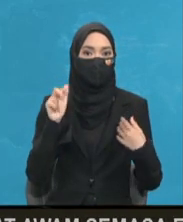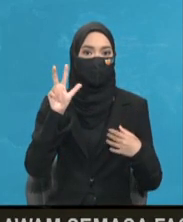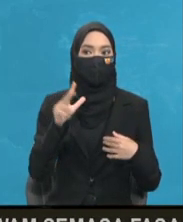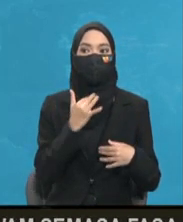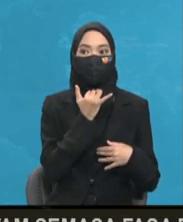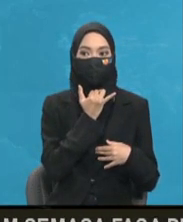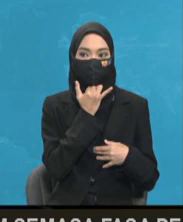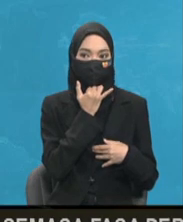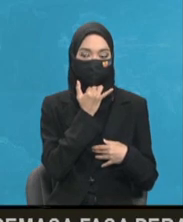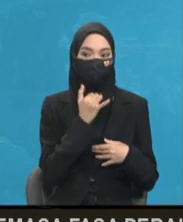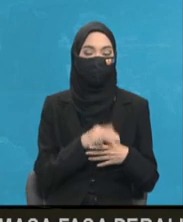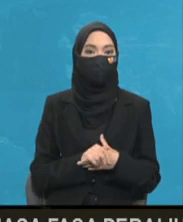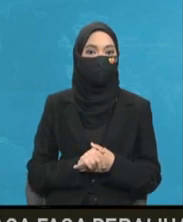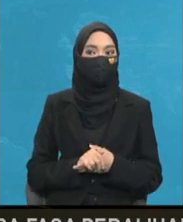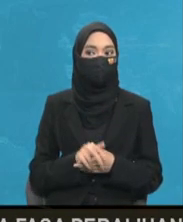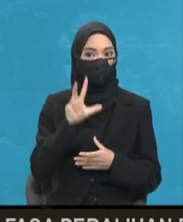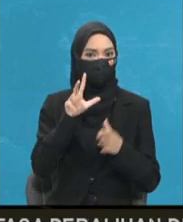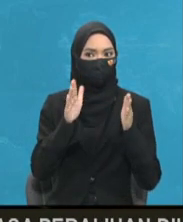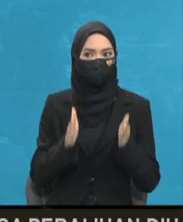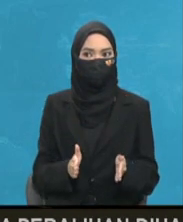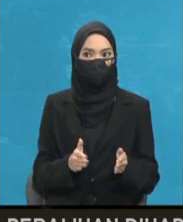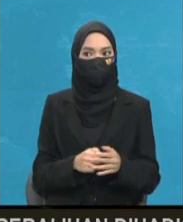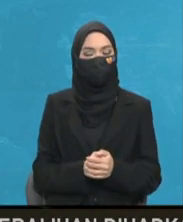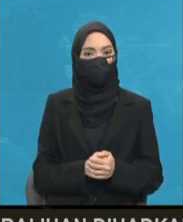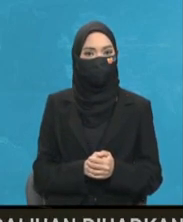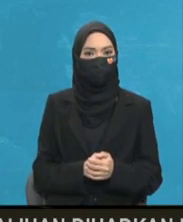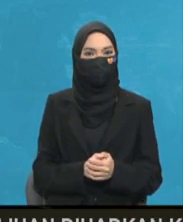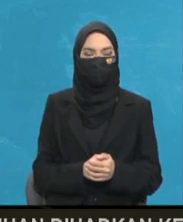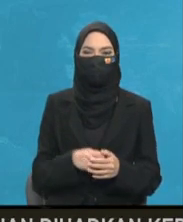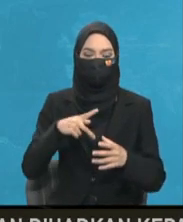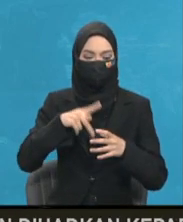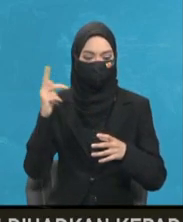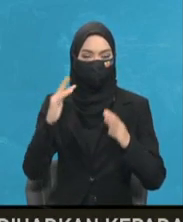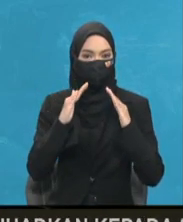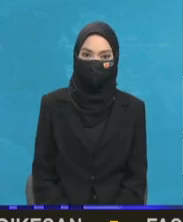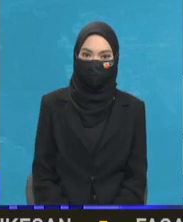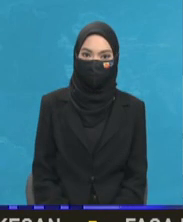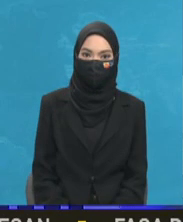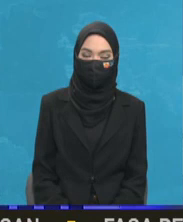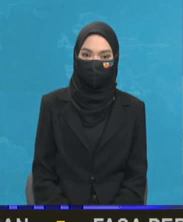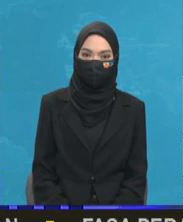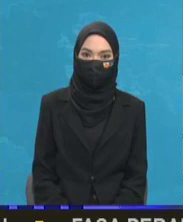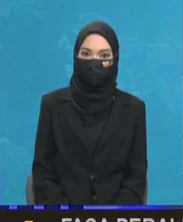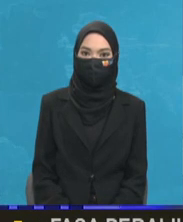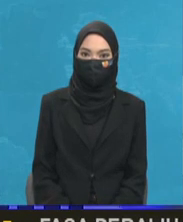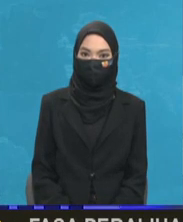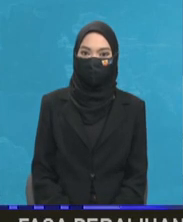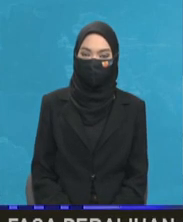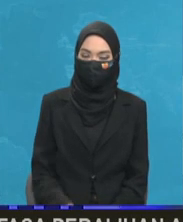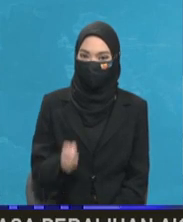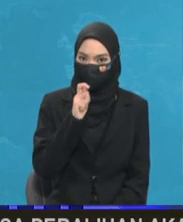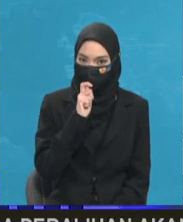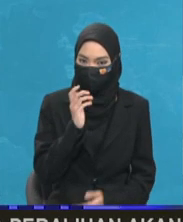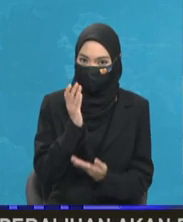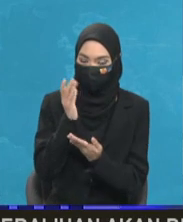negara dimana ke-33 adalah pelanggaran arahan untuk berada di rumah pada menjunjung